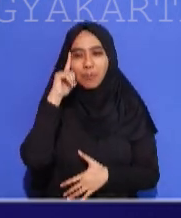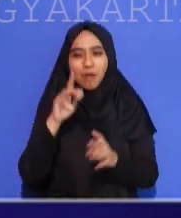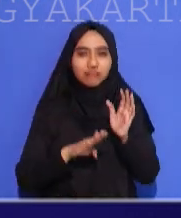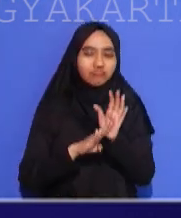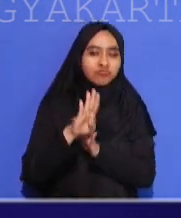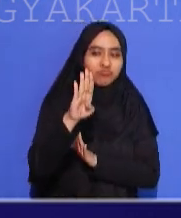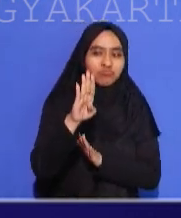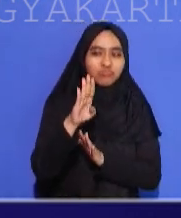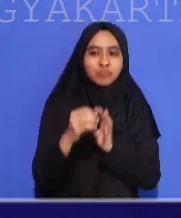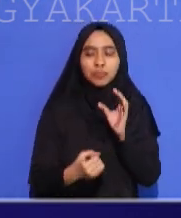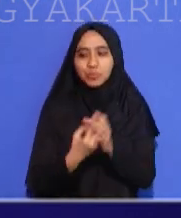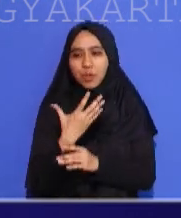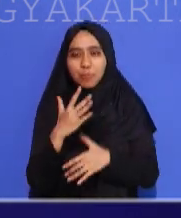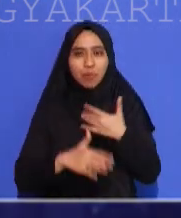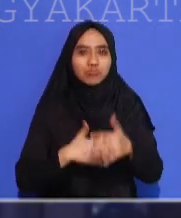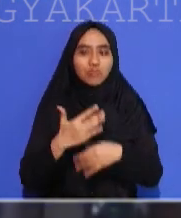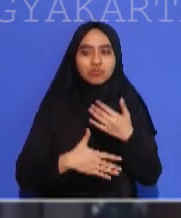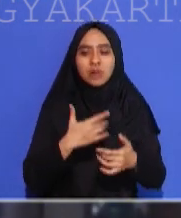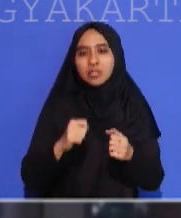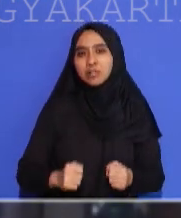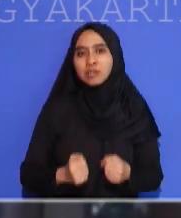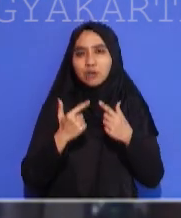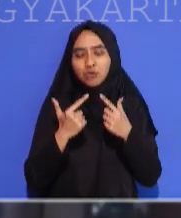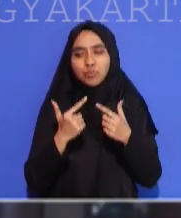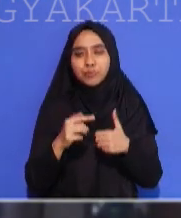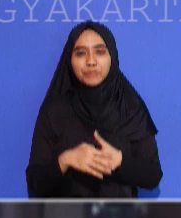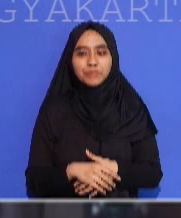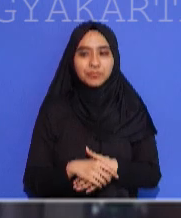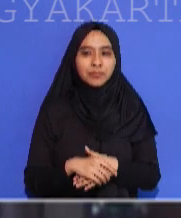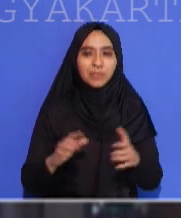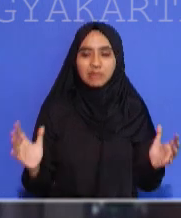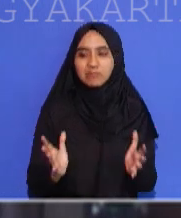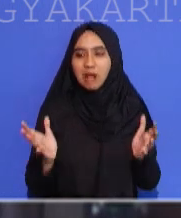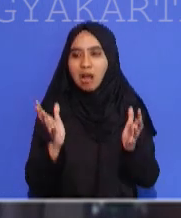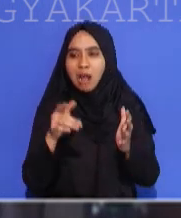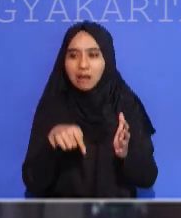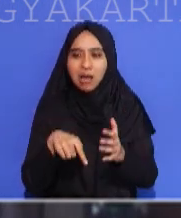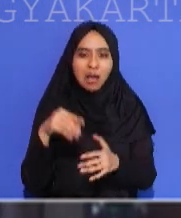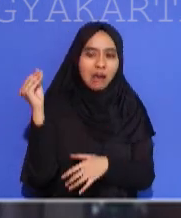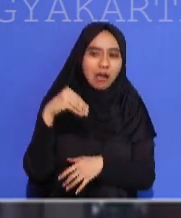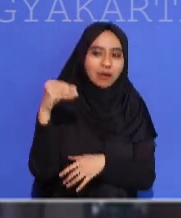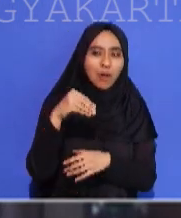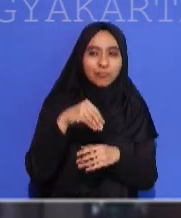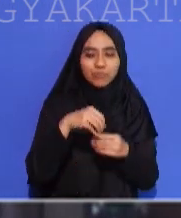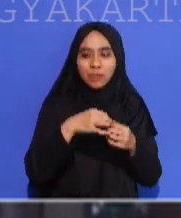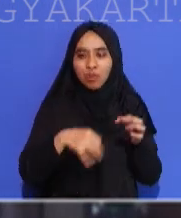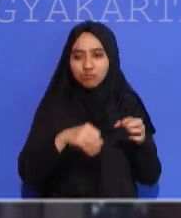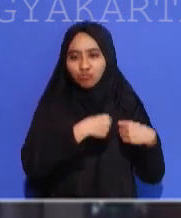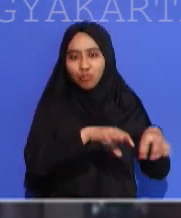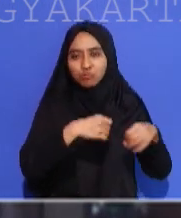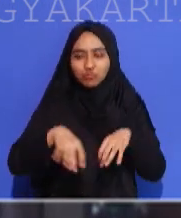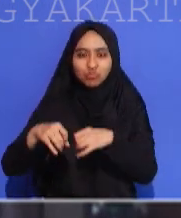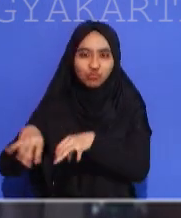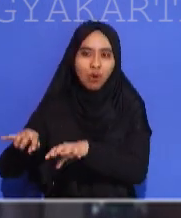berkembang serta melangsungkan hidup melalui peternakan ayam petelur Mereka ingin hidup mandiri dengan menjual telur ayam bergizi